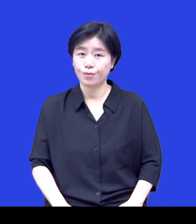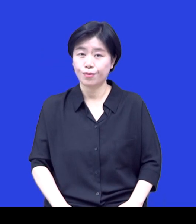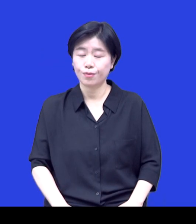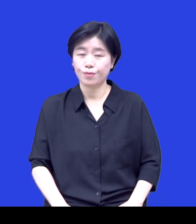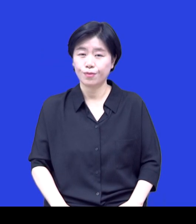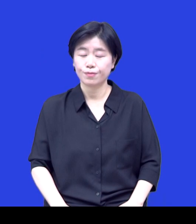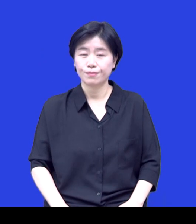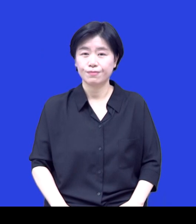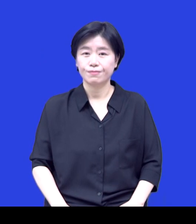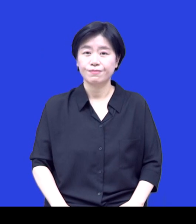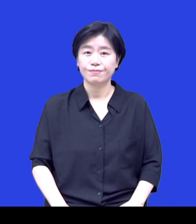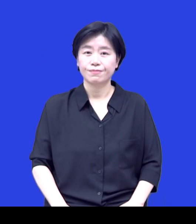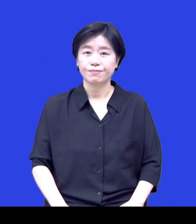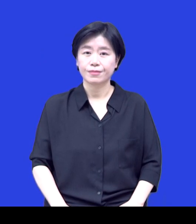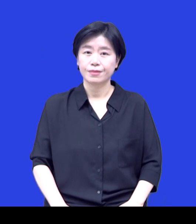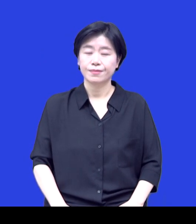알았어요.